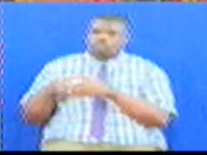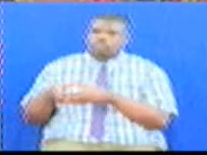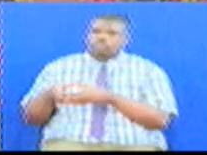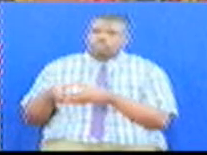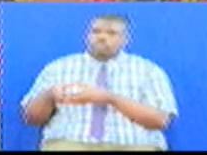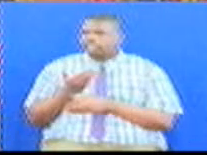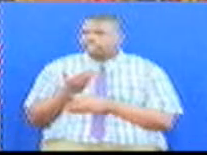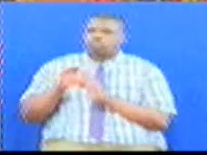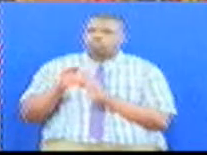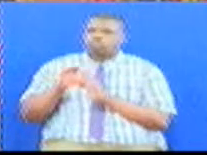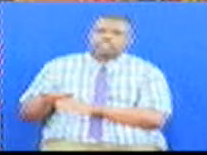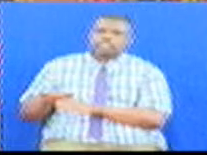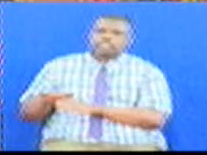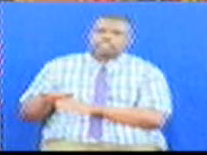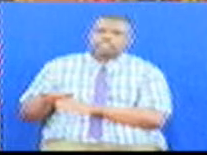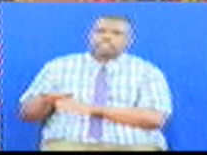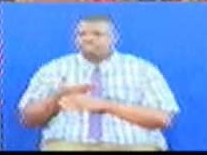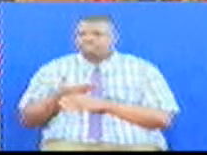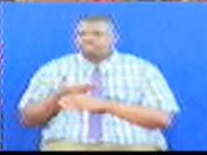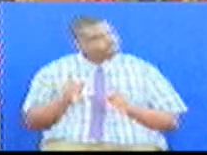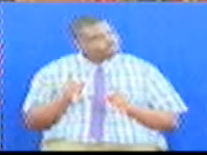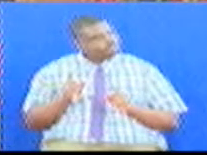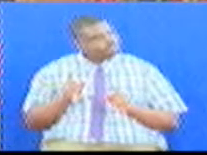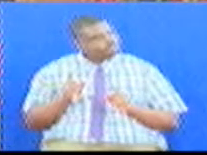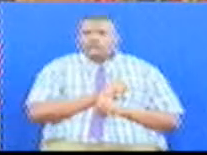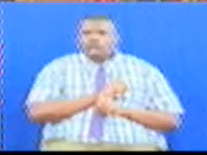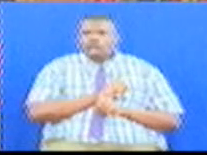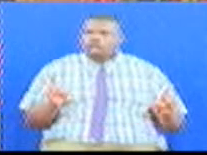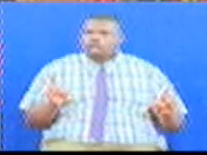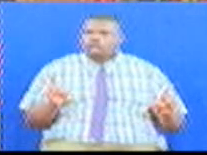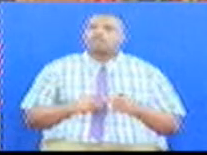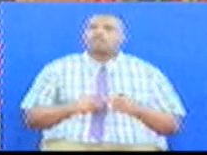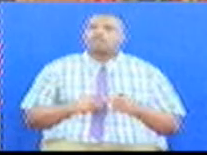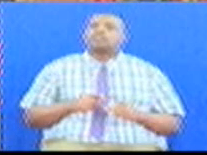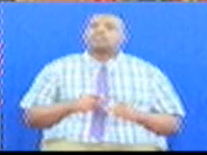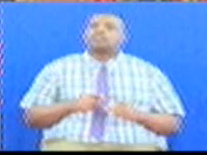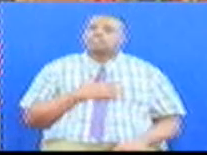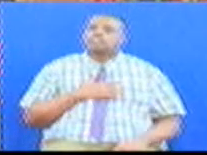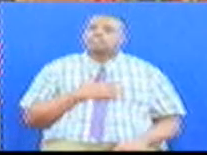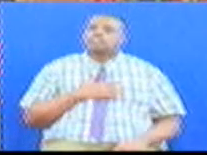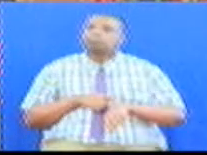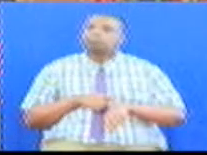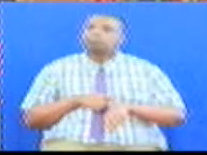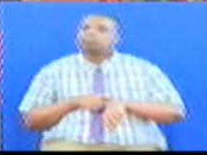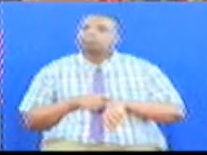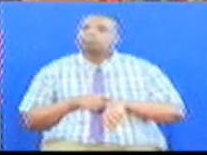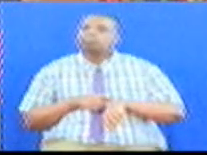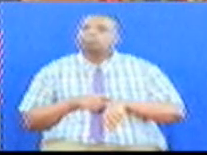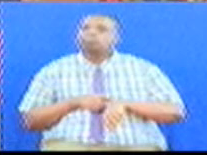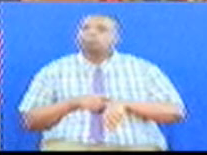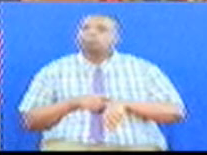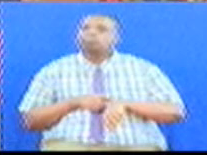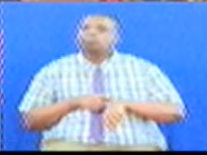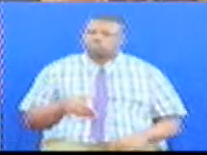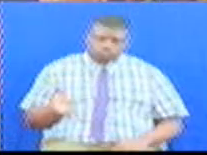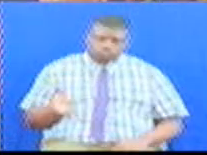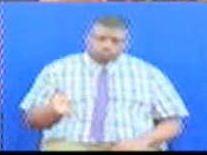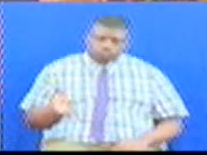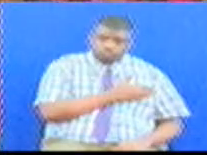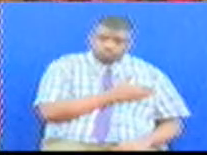tuliache lina uzoefu lina nini, hapana. Mheshimiwa Naibu Speaker, mimi asante. Muda umeshaisha mheshimiwa, asante sana.